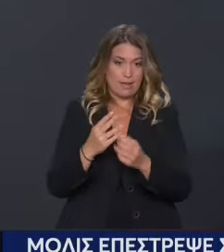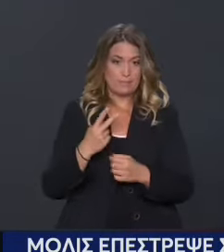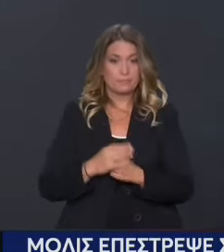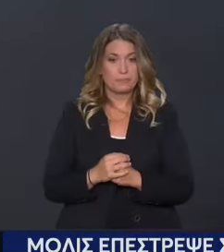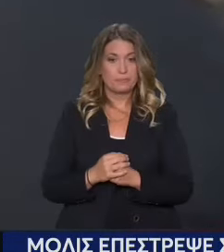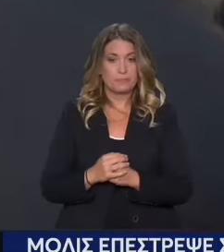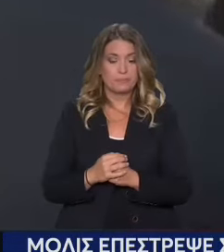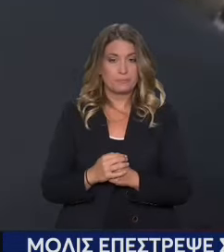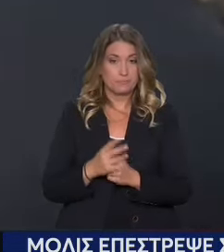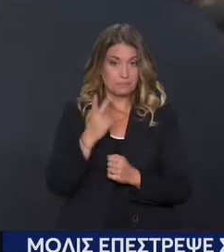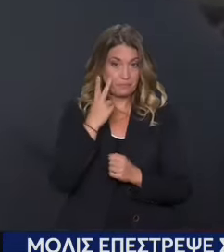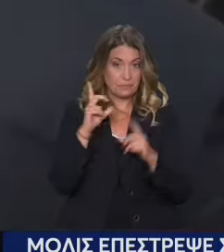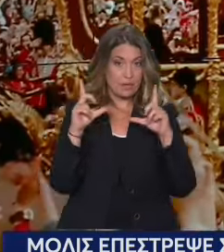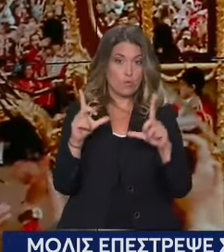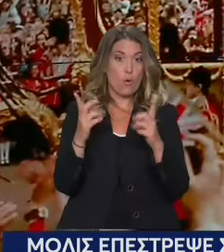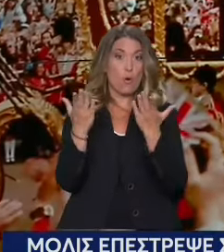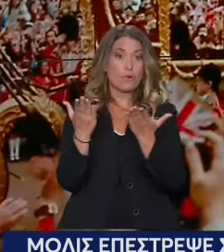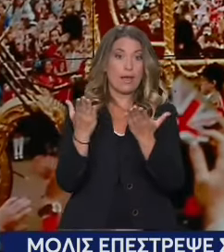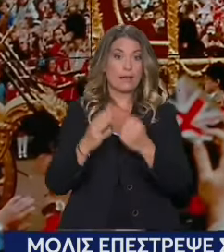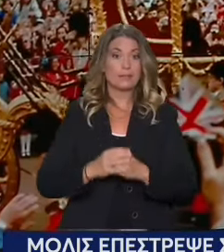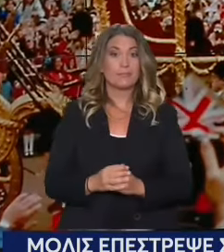να έχουμε και την εικόνα από εδώ, ότι